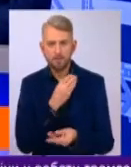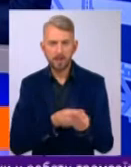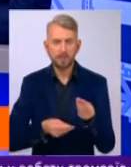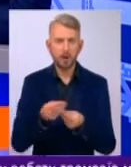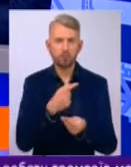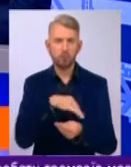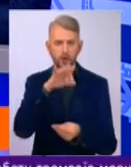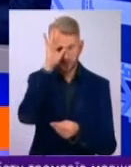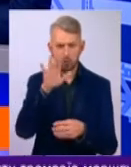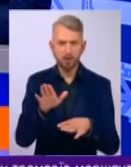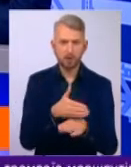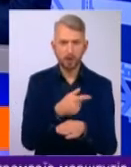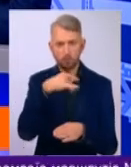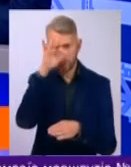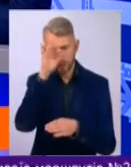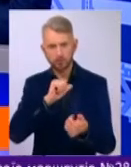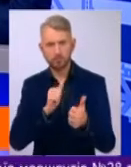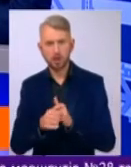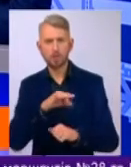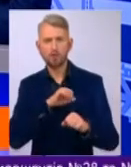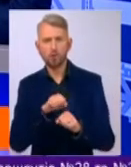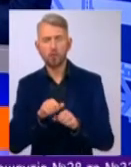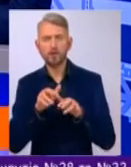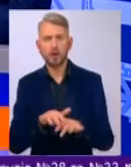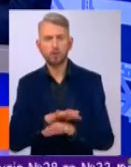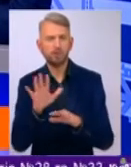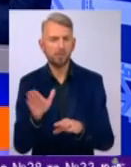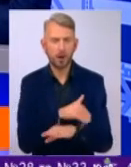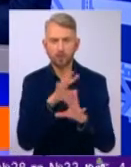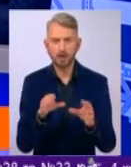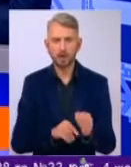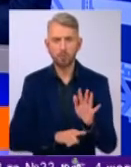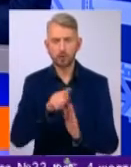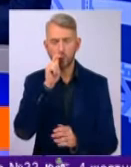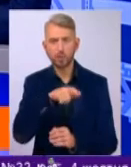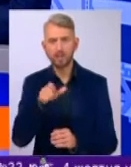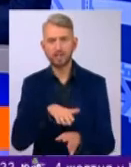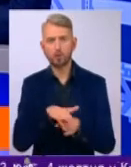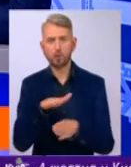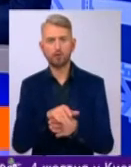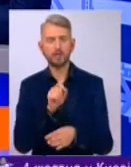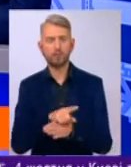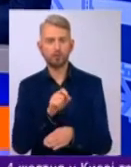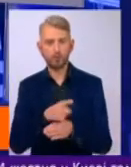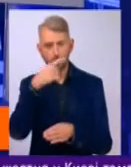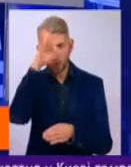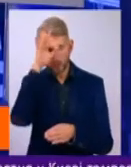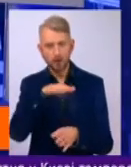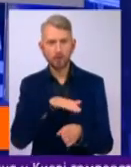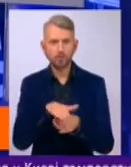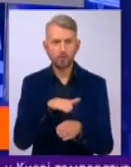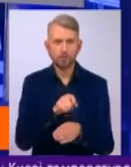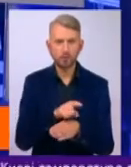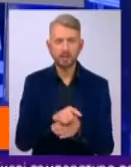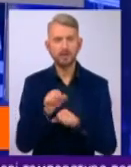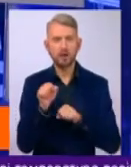поліцію, прибирають на поліцію, на правоохоронну діяльність, прибирають взагалі і починають українці виконувати функцію поліції, функцію